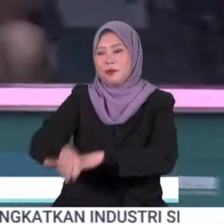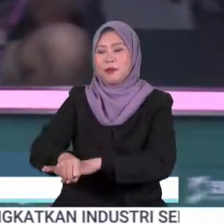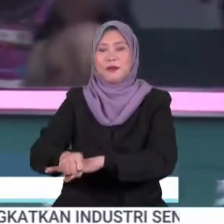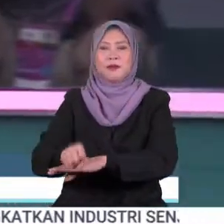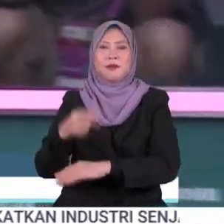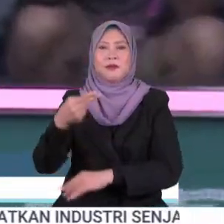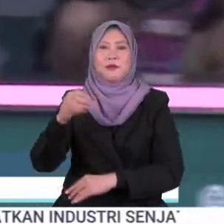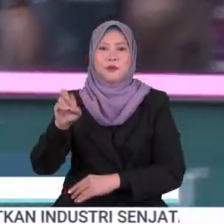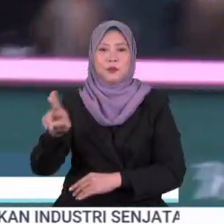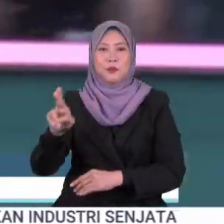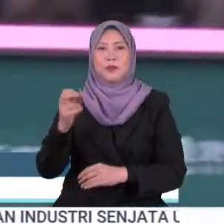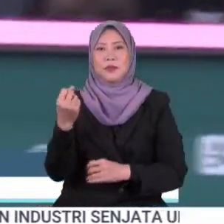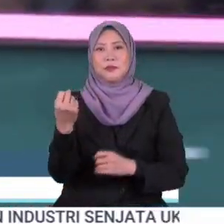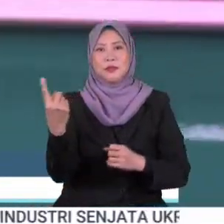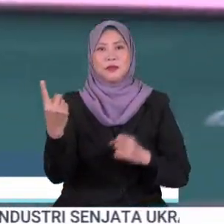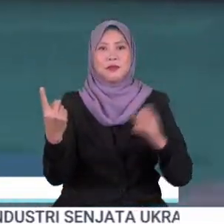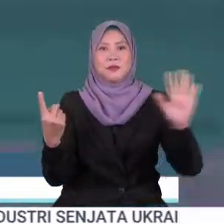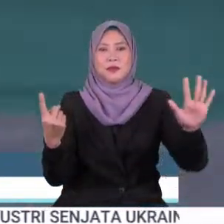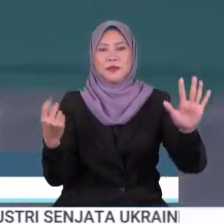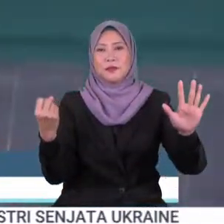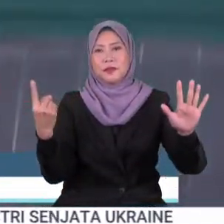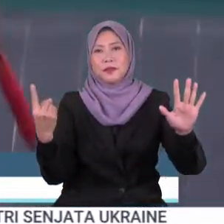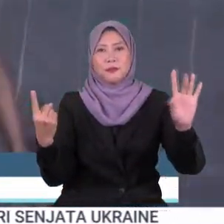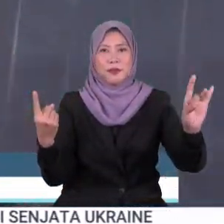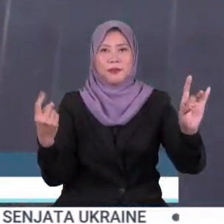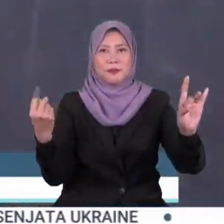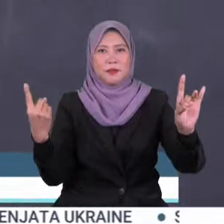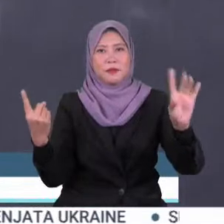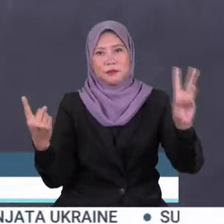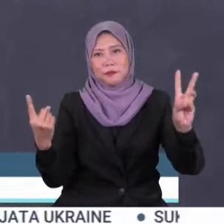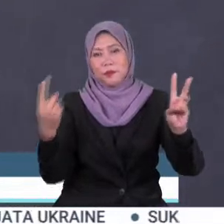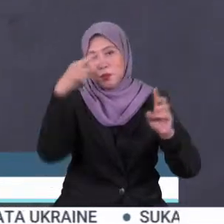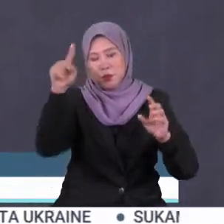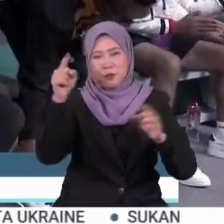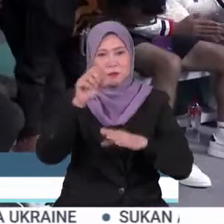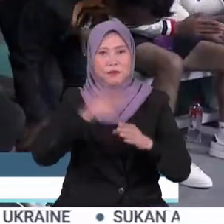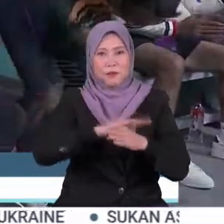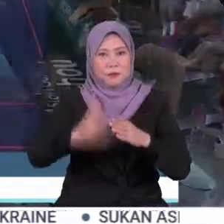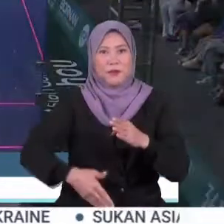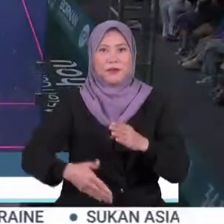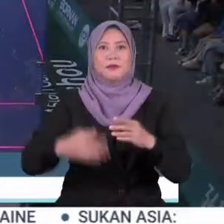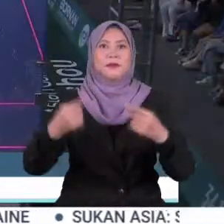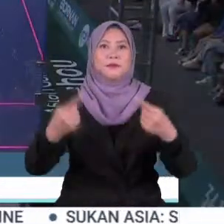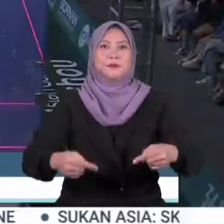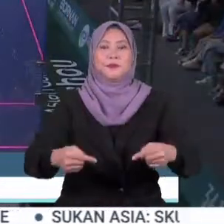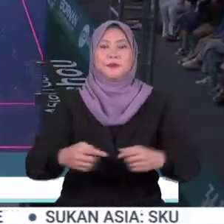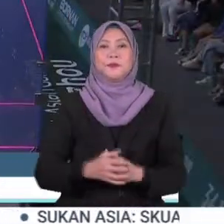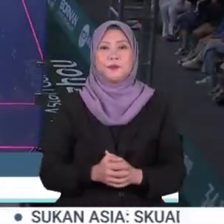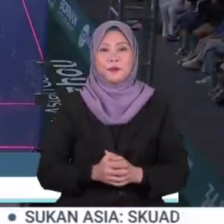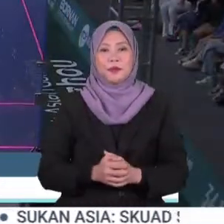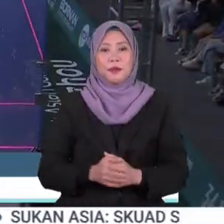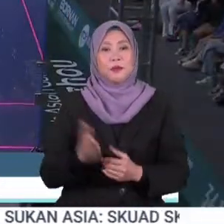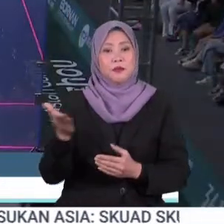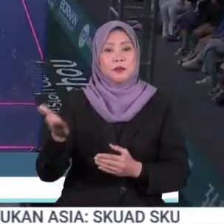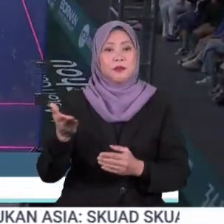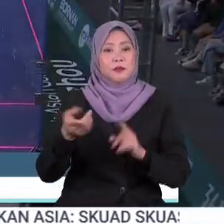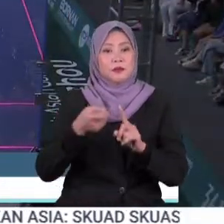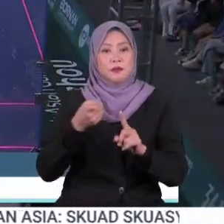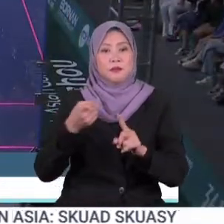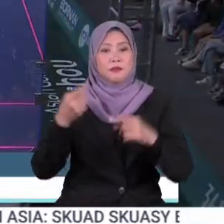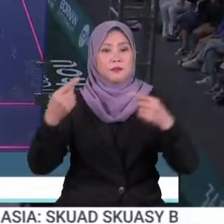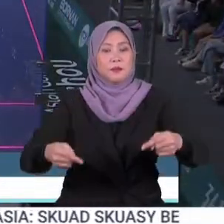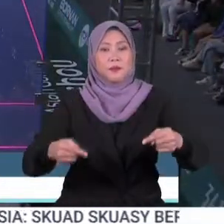Ho Zi Lok 11-5, 11-8, 11-6 untuk menyamakan kedudukan. Aifa Azman yang turun dalam